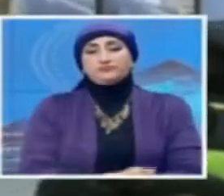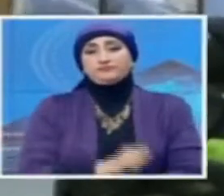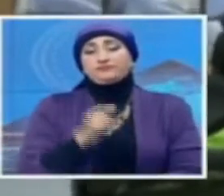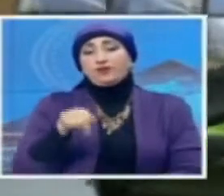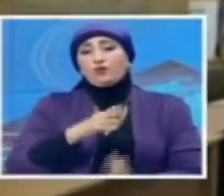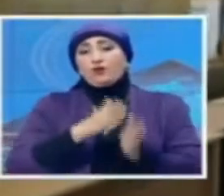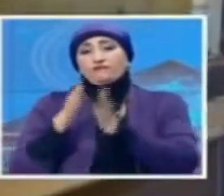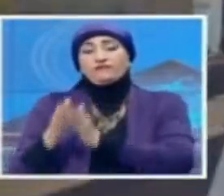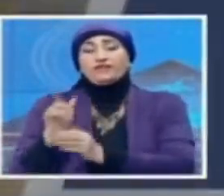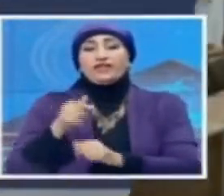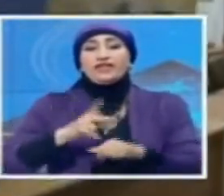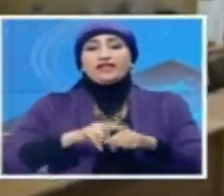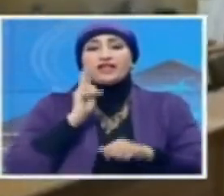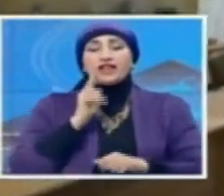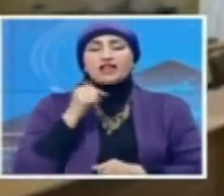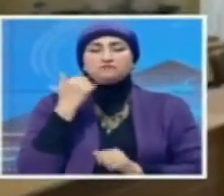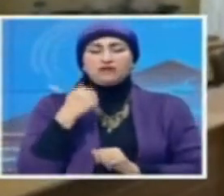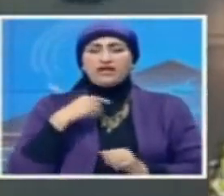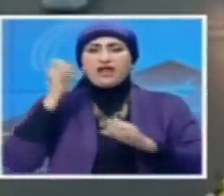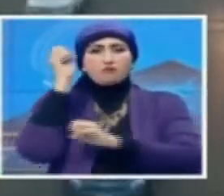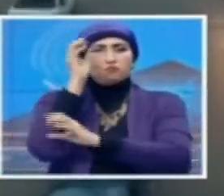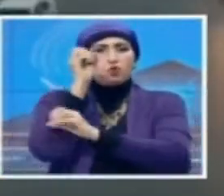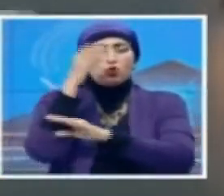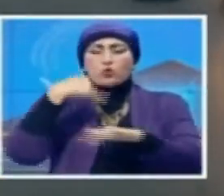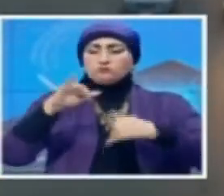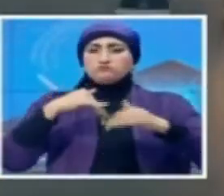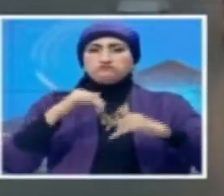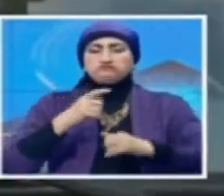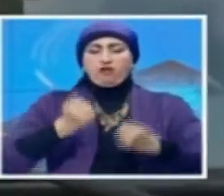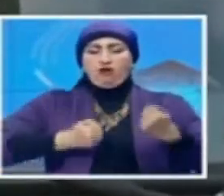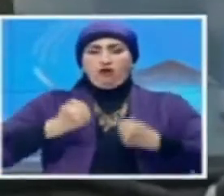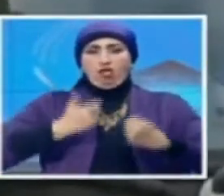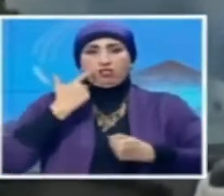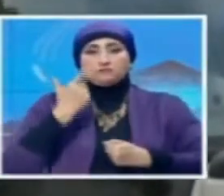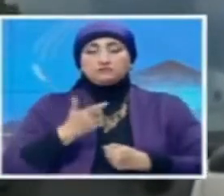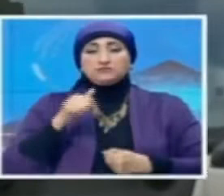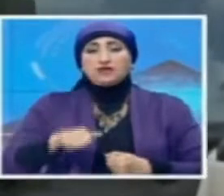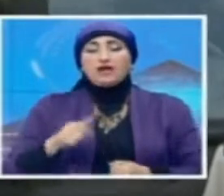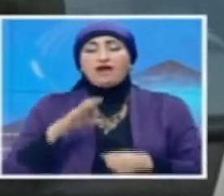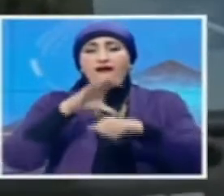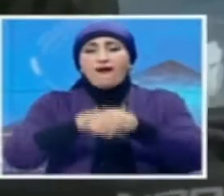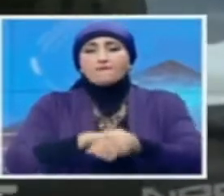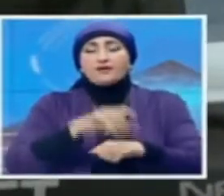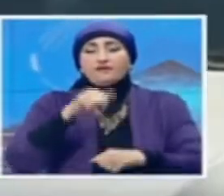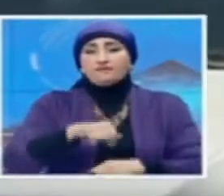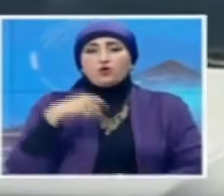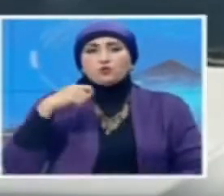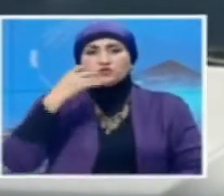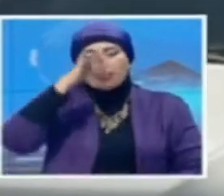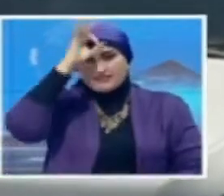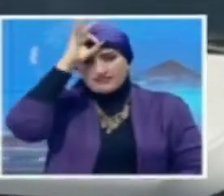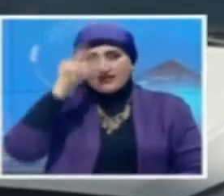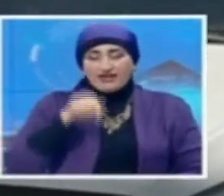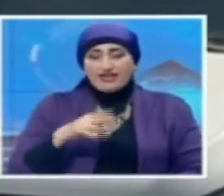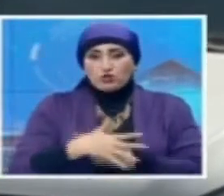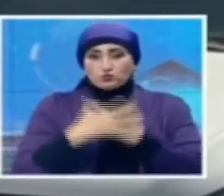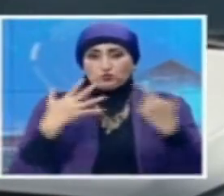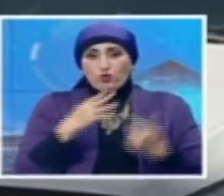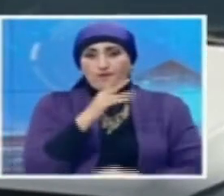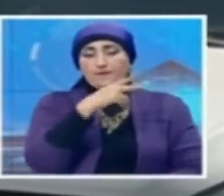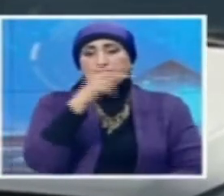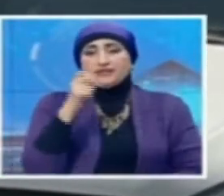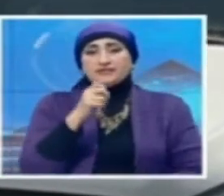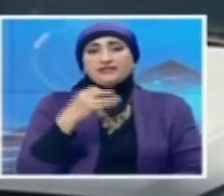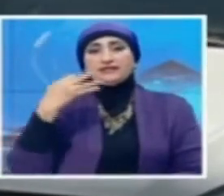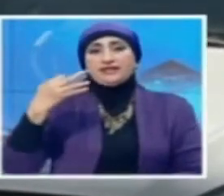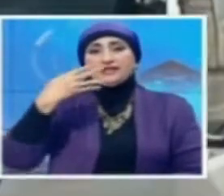وفي مجال تحقيق الانضباط المروري في الشارع المصري، ضبطت أجهزة وزارة الداخلية خلال أسبوع